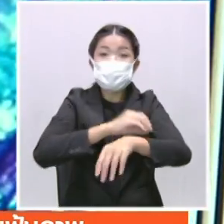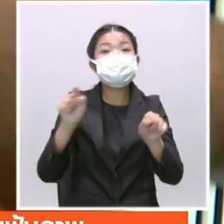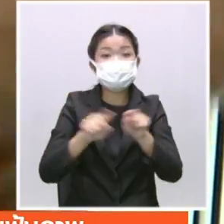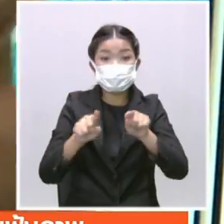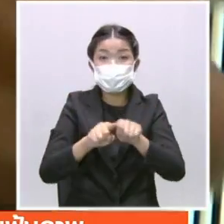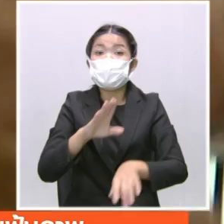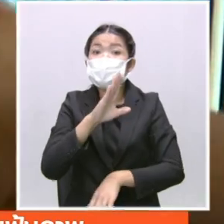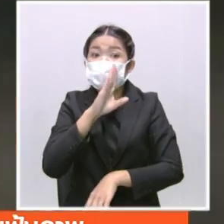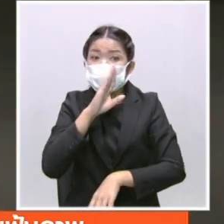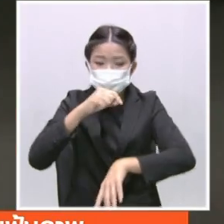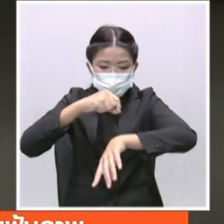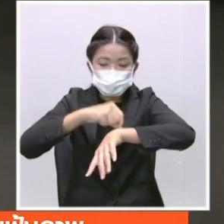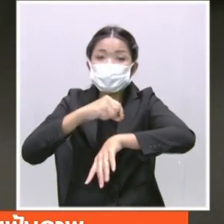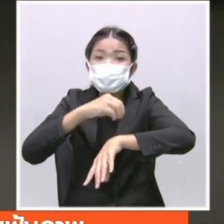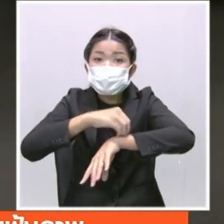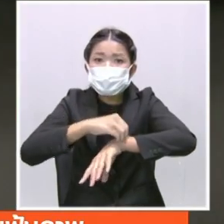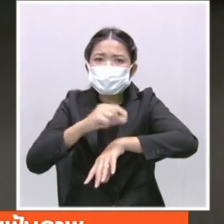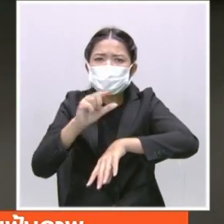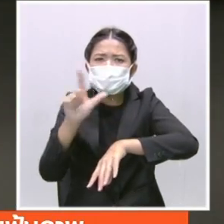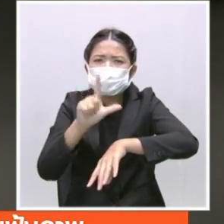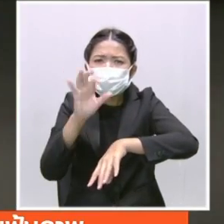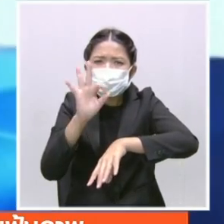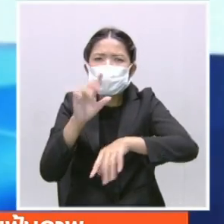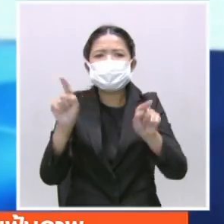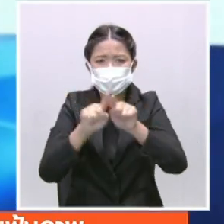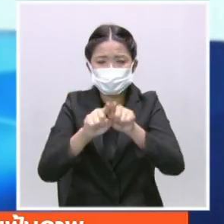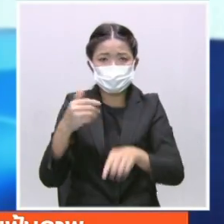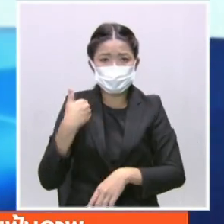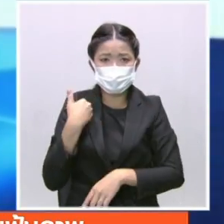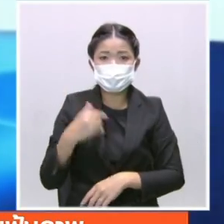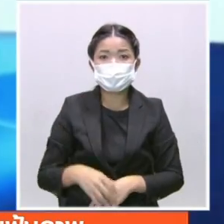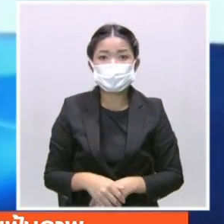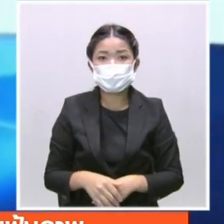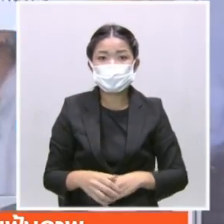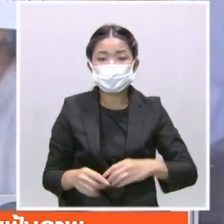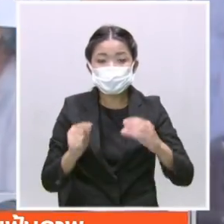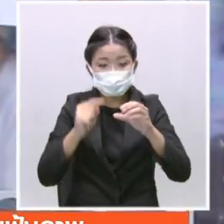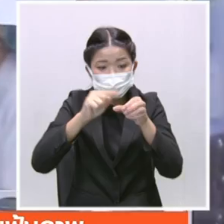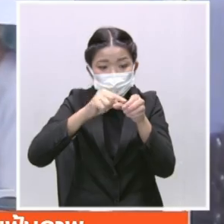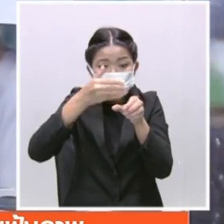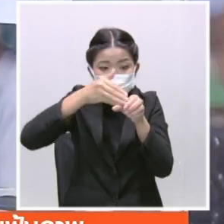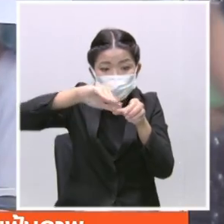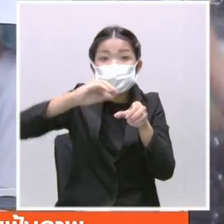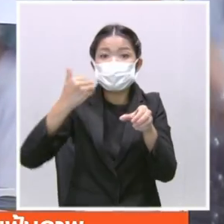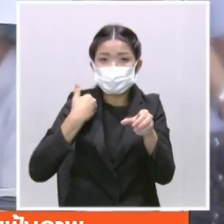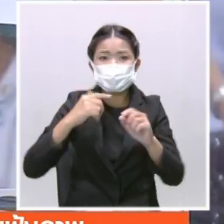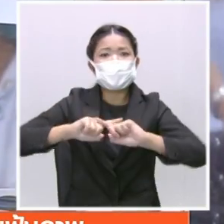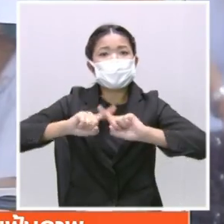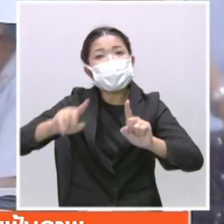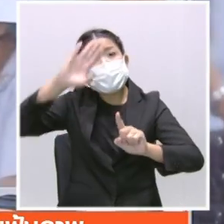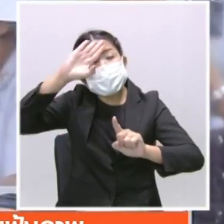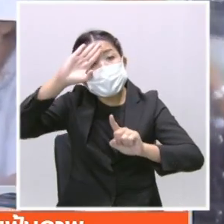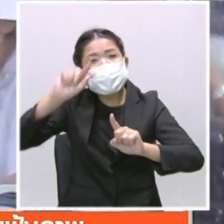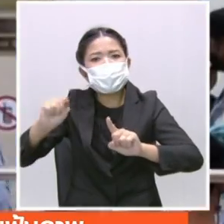คะถ้าหากเป็นตุ่มหนองก็จะเป็นตุ่มหนองเหมือนกันโดยจะมีรอยบุ๋มอยู่ตรงกลางตุ่มแตกต่างจากโรคอีสุอี